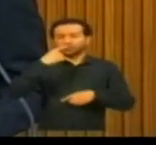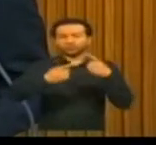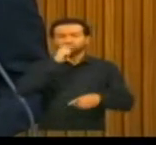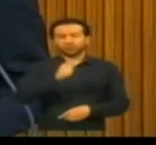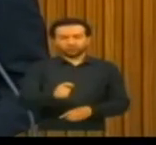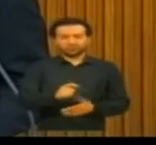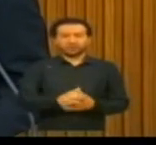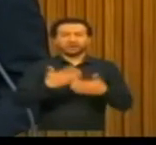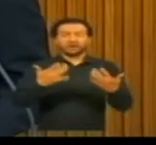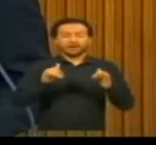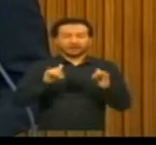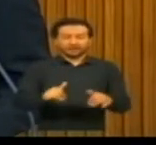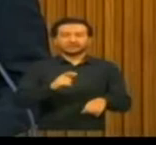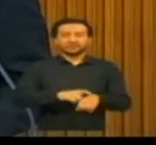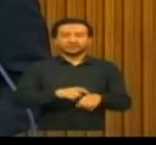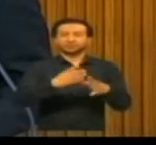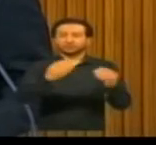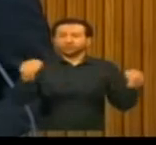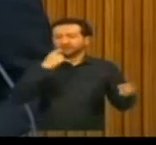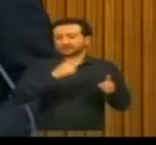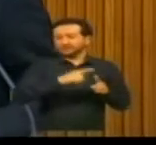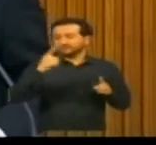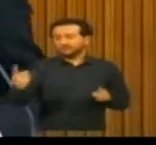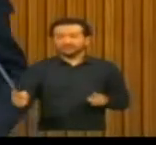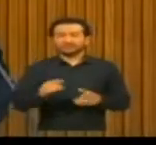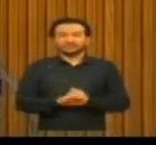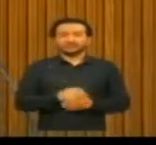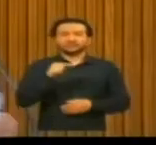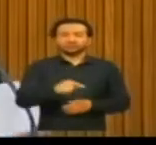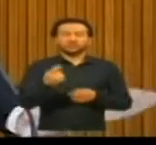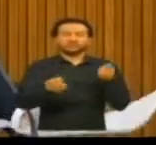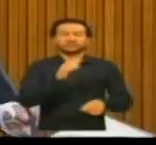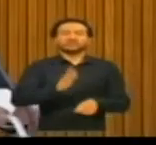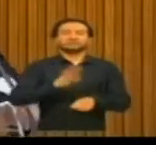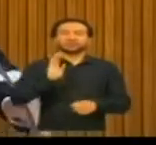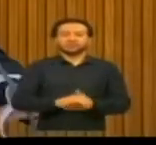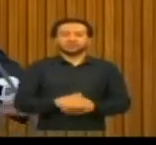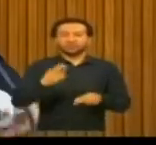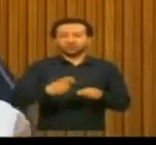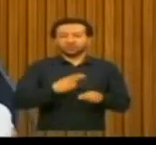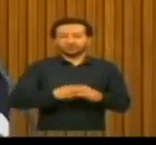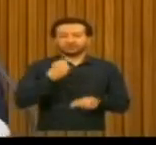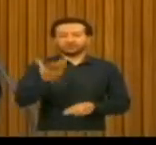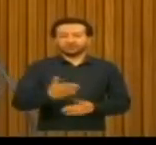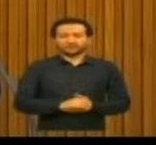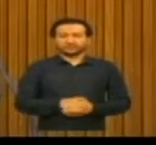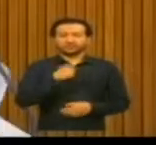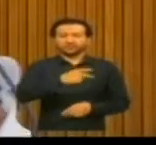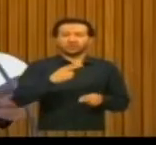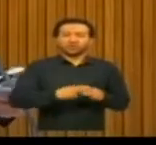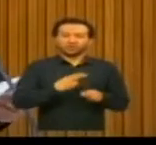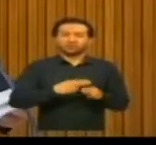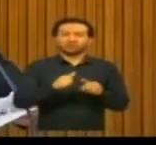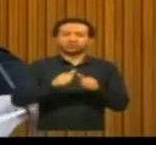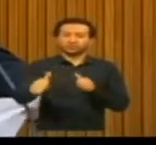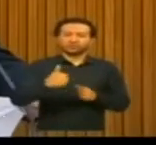veriyorlar. Ancak onlarca yıl geçmesine rağmen uygulanmıyor. Örnekler veriyor. O örnekler uzun ama